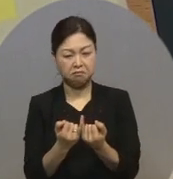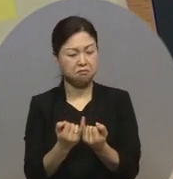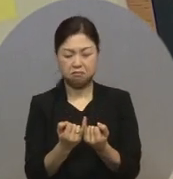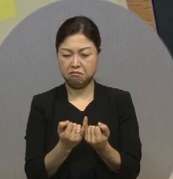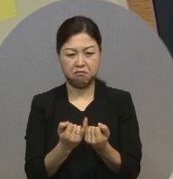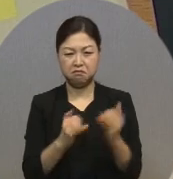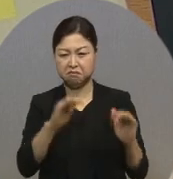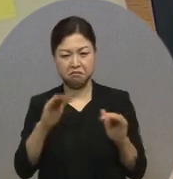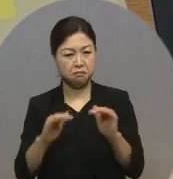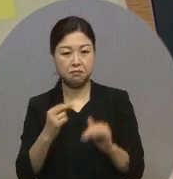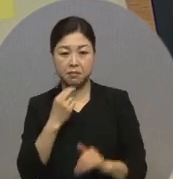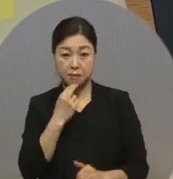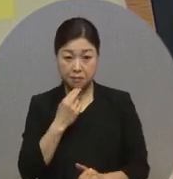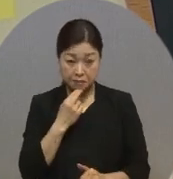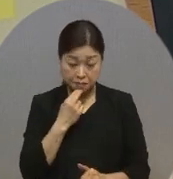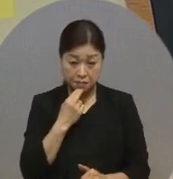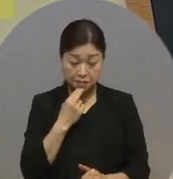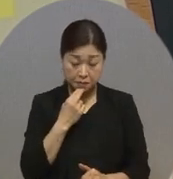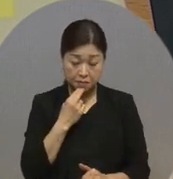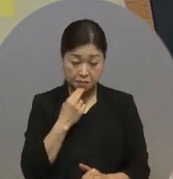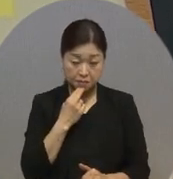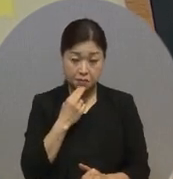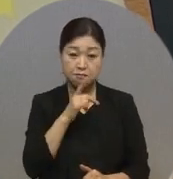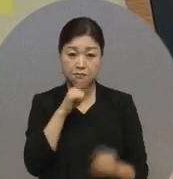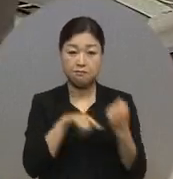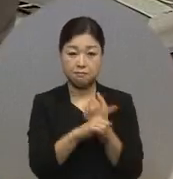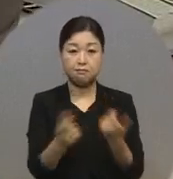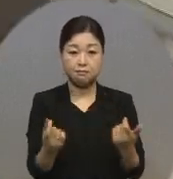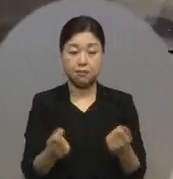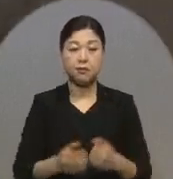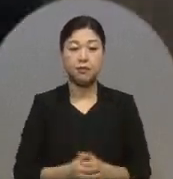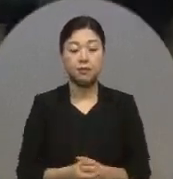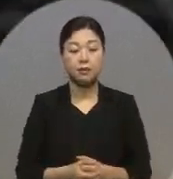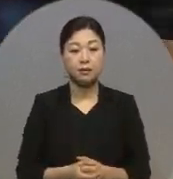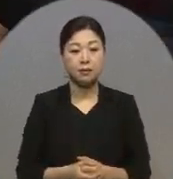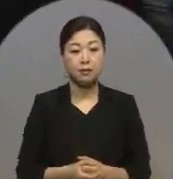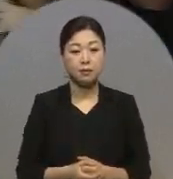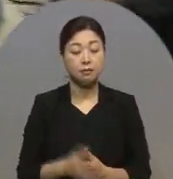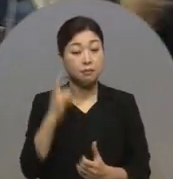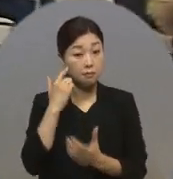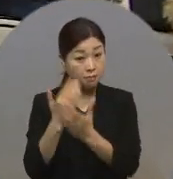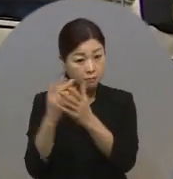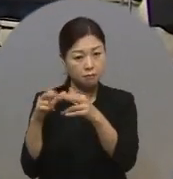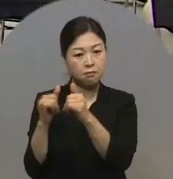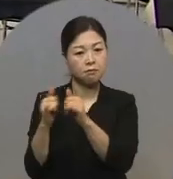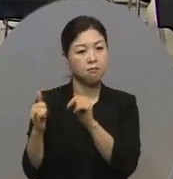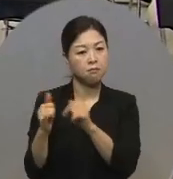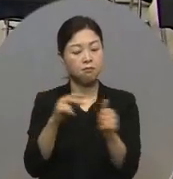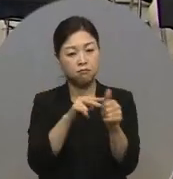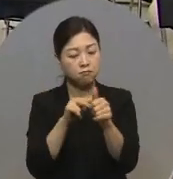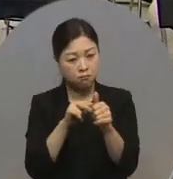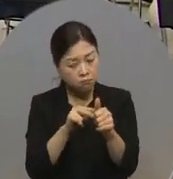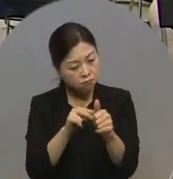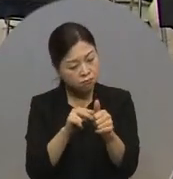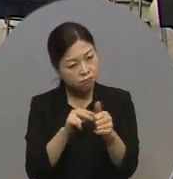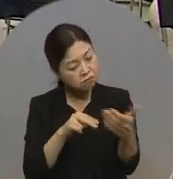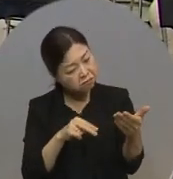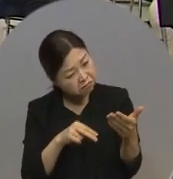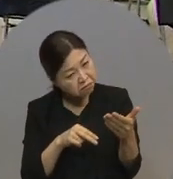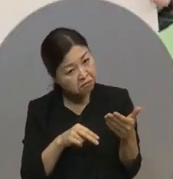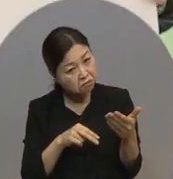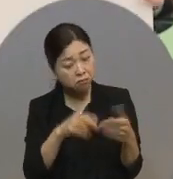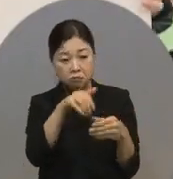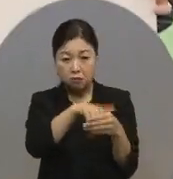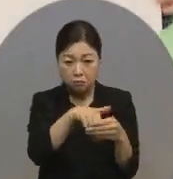이유로도 차별받지 않아야 함을 이야기합니다. 하지만 발달장애인은 정보를 얻거나 투표로 자신의